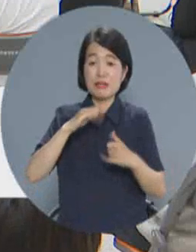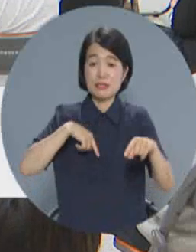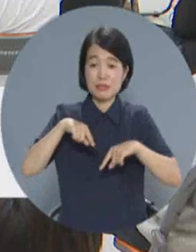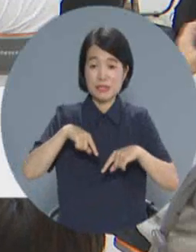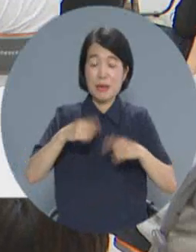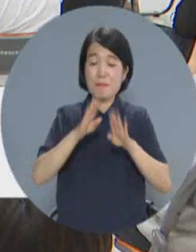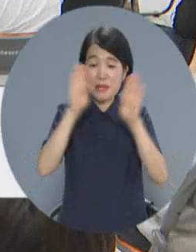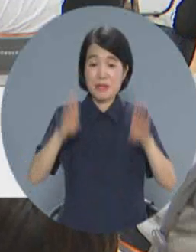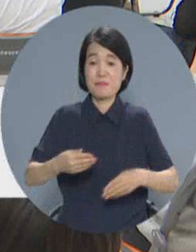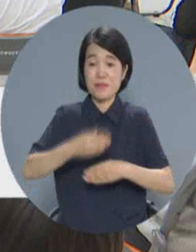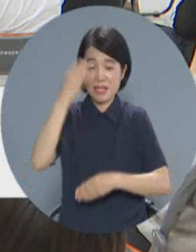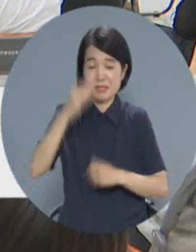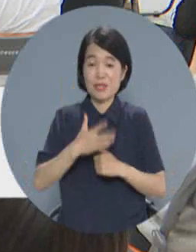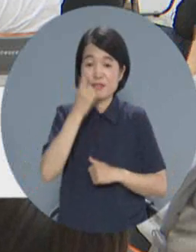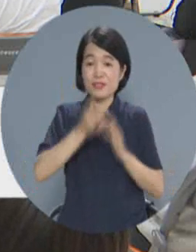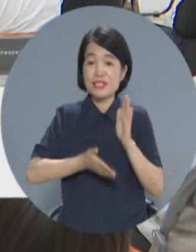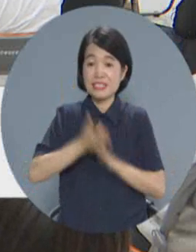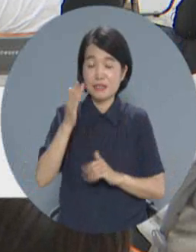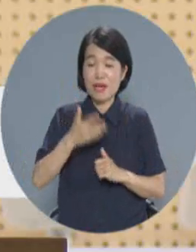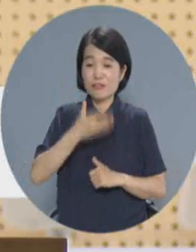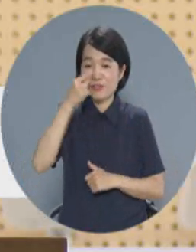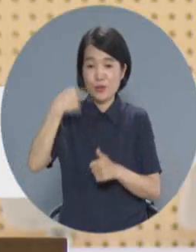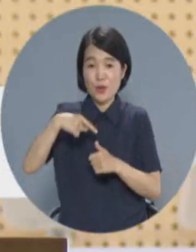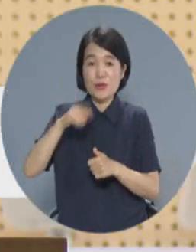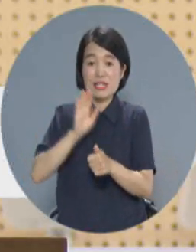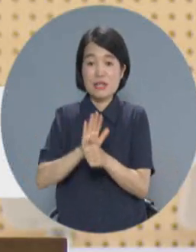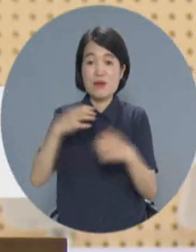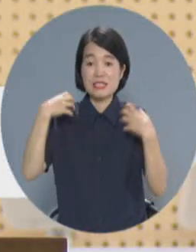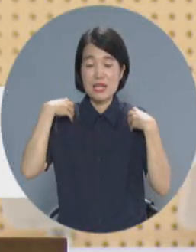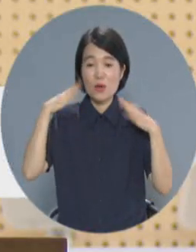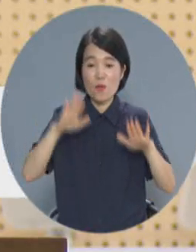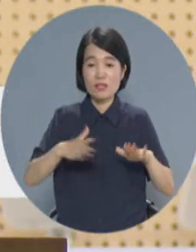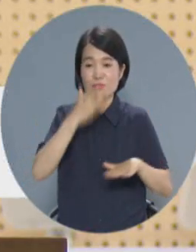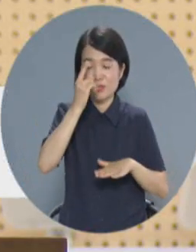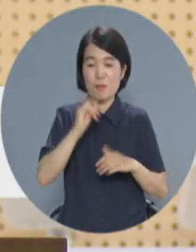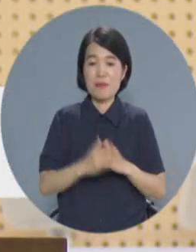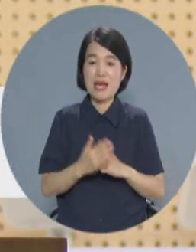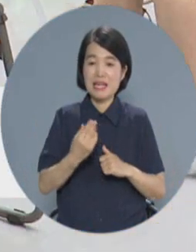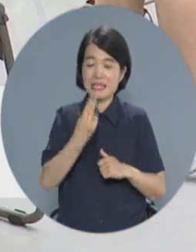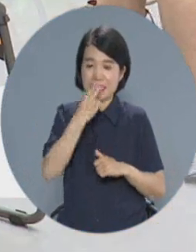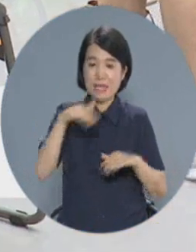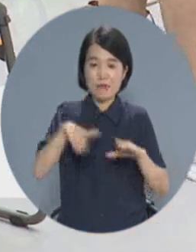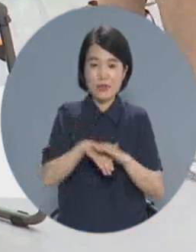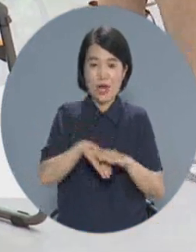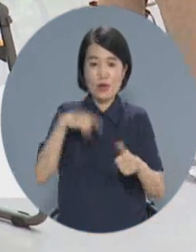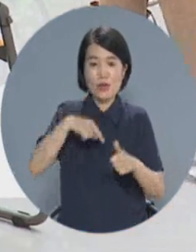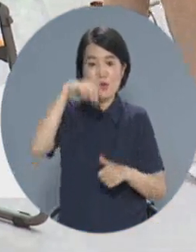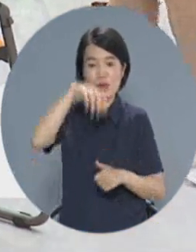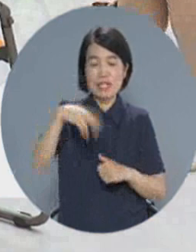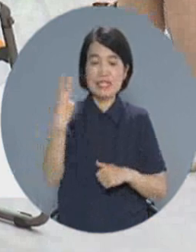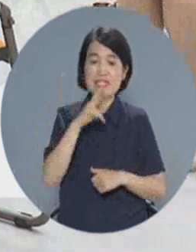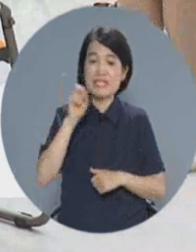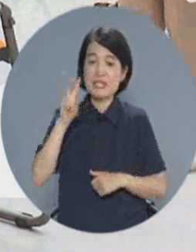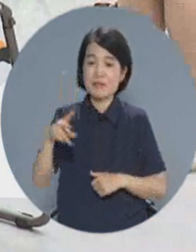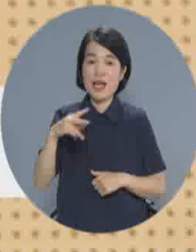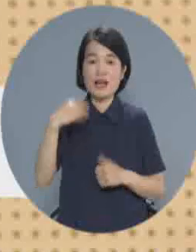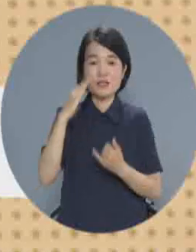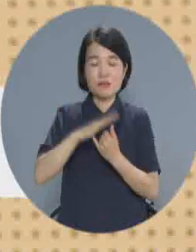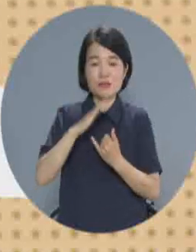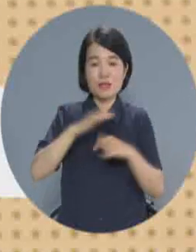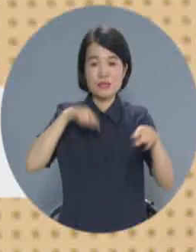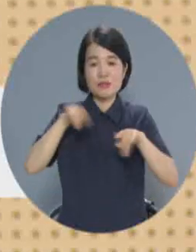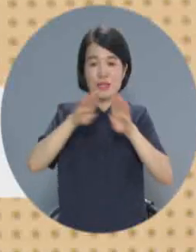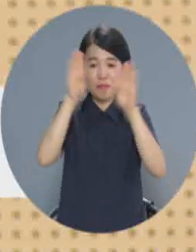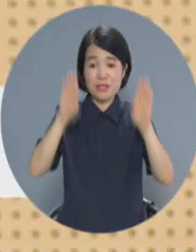열렸습니다. 순천시와 순천교육지원청은 오늘 순천만 생태문화교육원에서 2022년 청소년